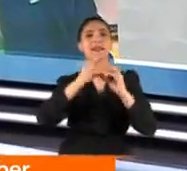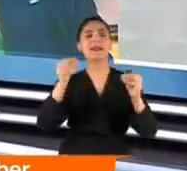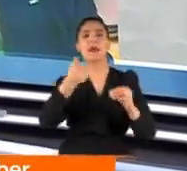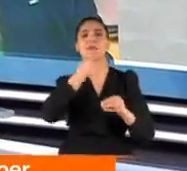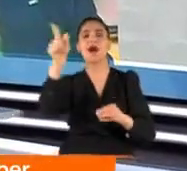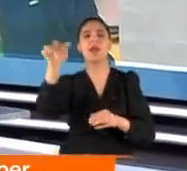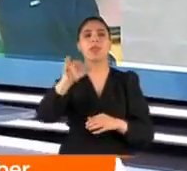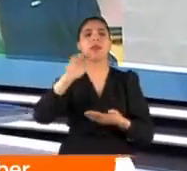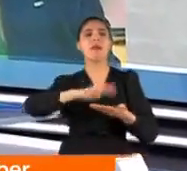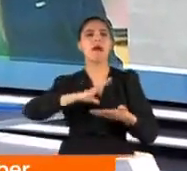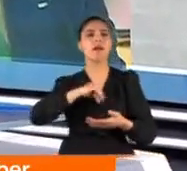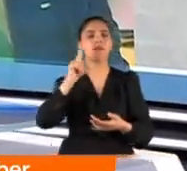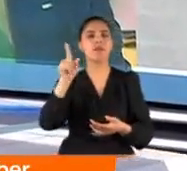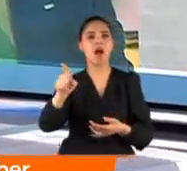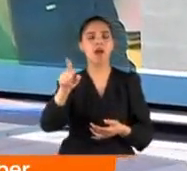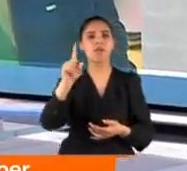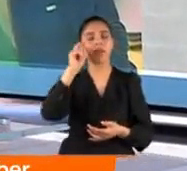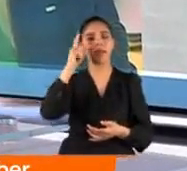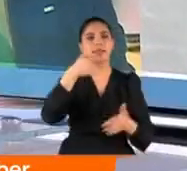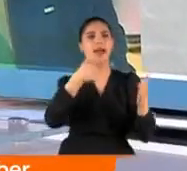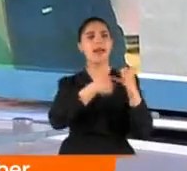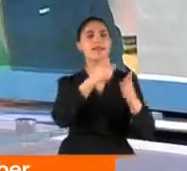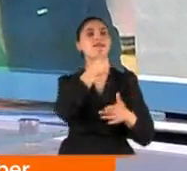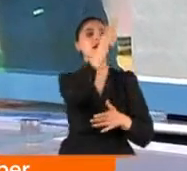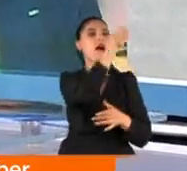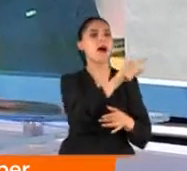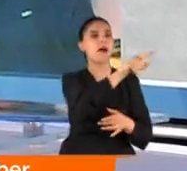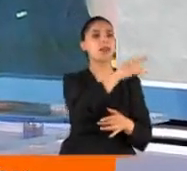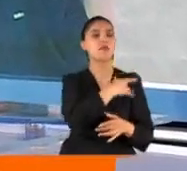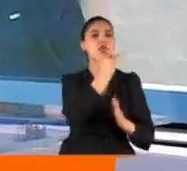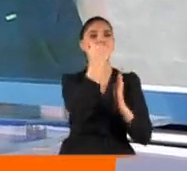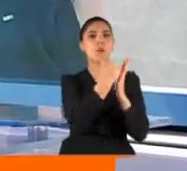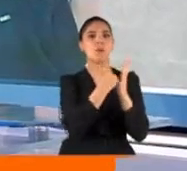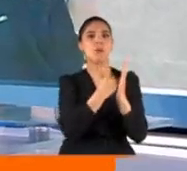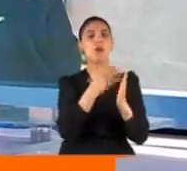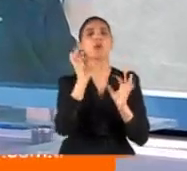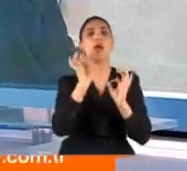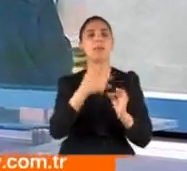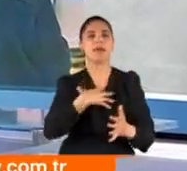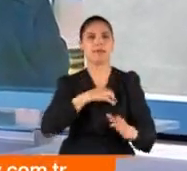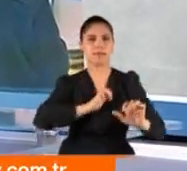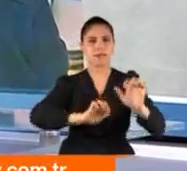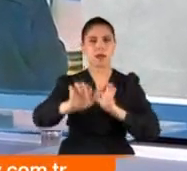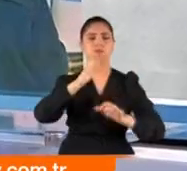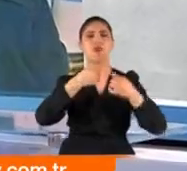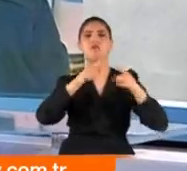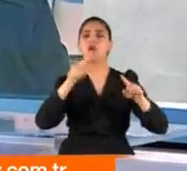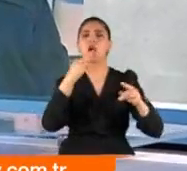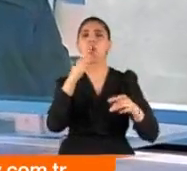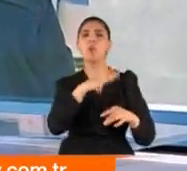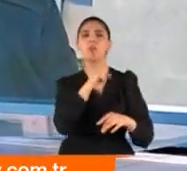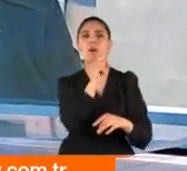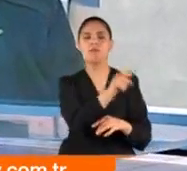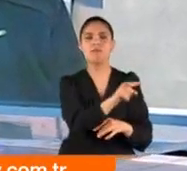adamın yakın arkadaşı vardı. İddiaların odağındaki o adam canlı yayında defalarca kendini savundu. Çelişkili söylemleri